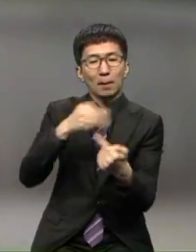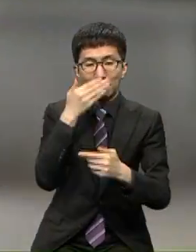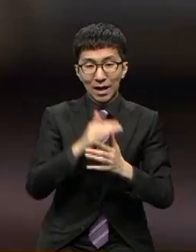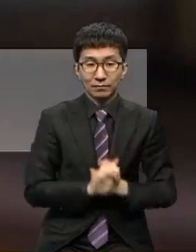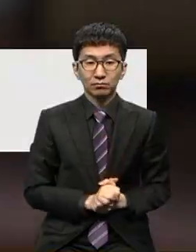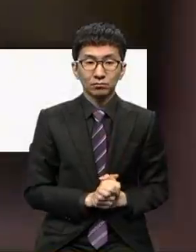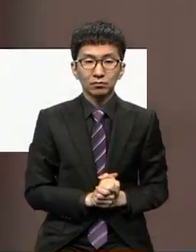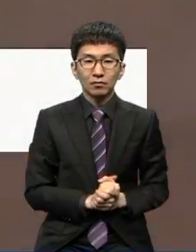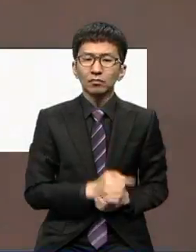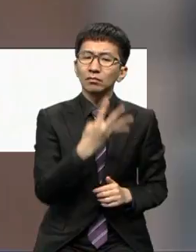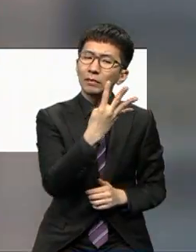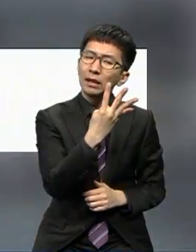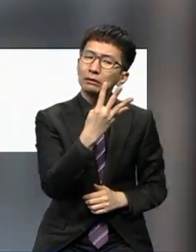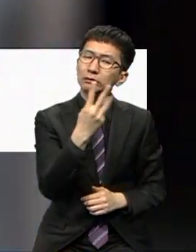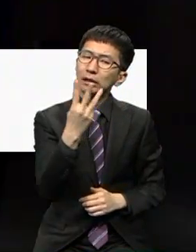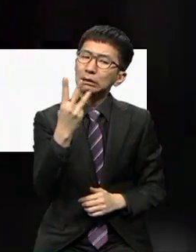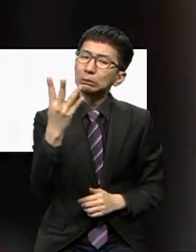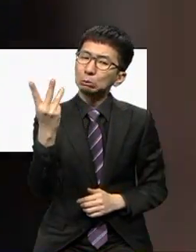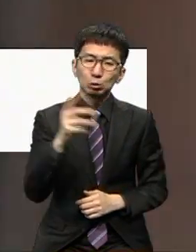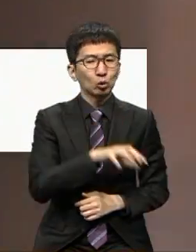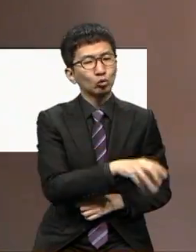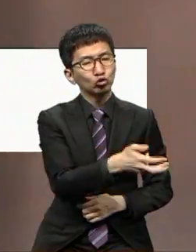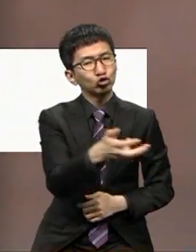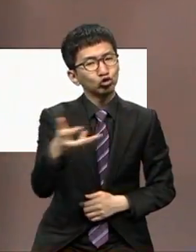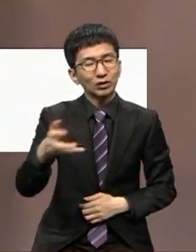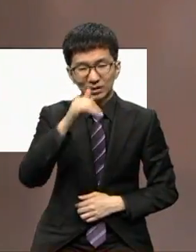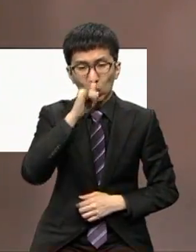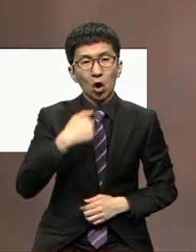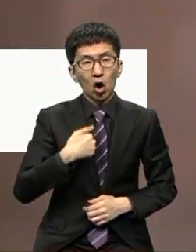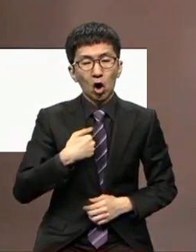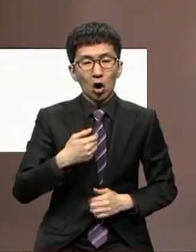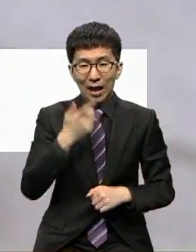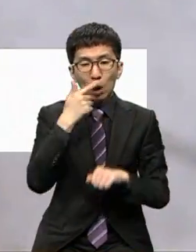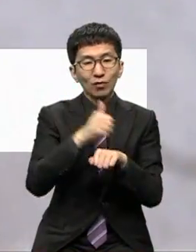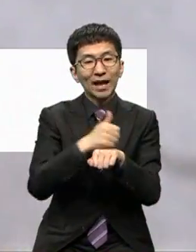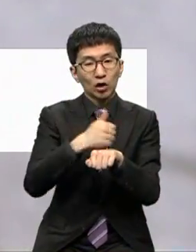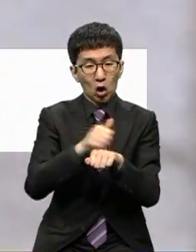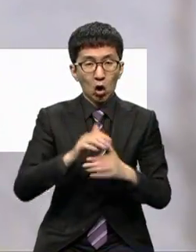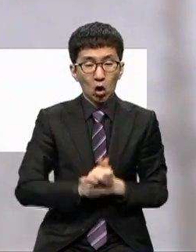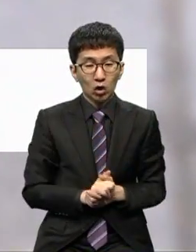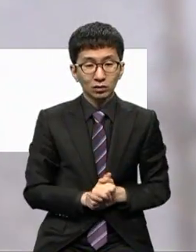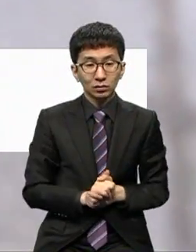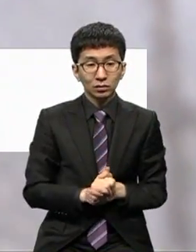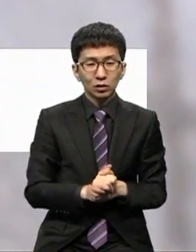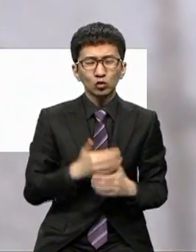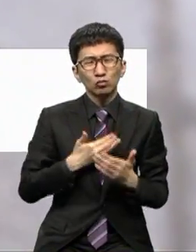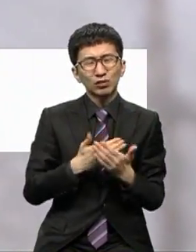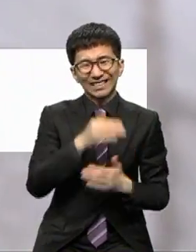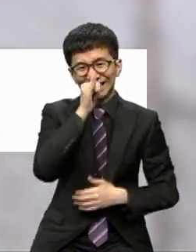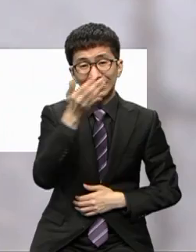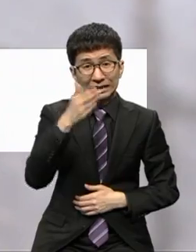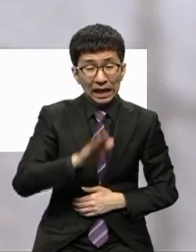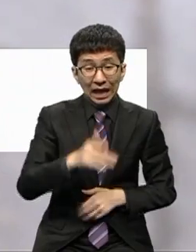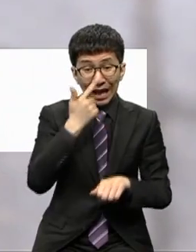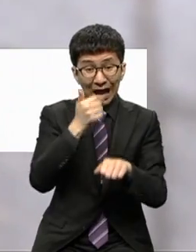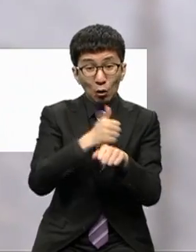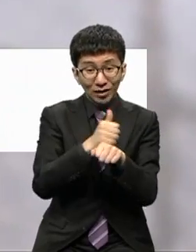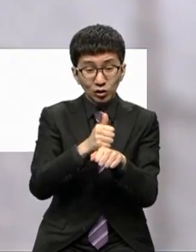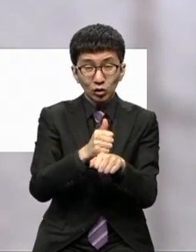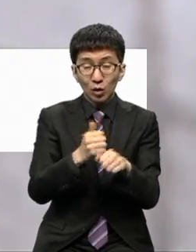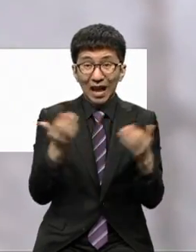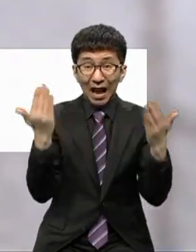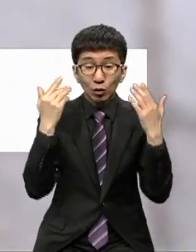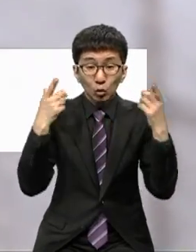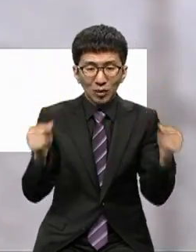한 4군데? 3군데? 3군데? 네, 그 정도 다니는 것 같아요. 약간 불안하긴 한데 학원에서도